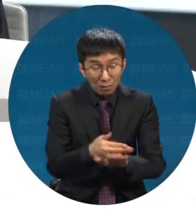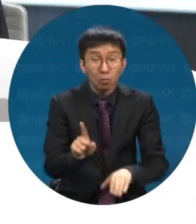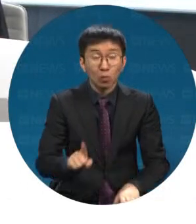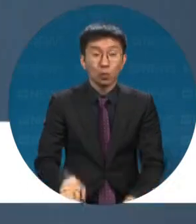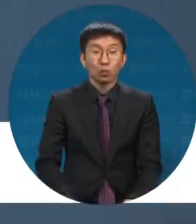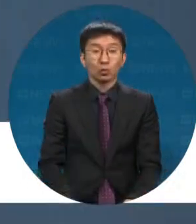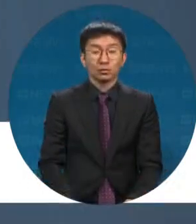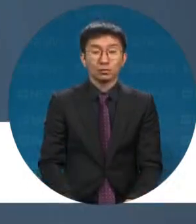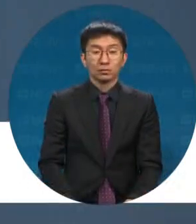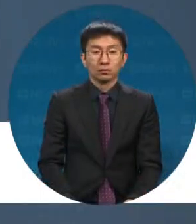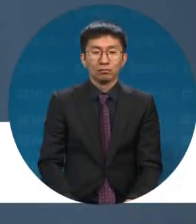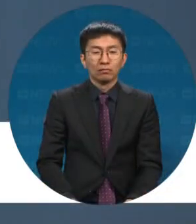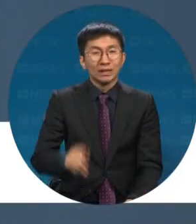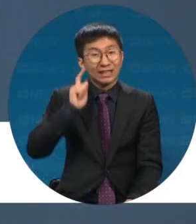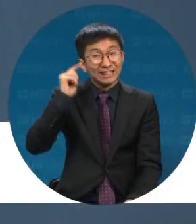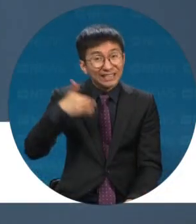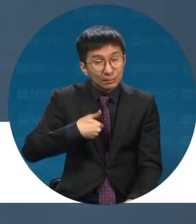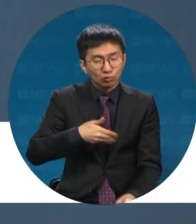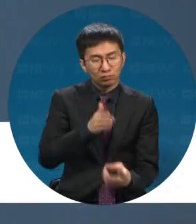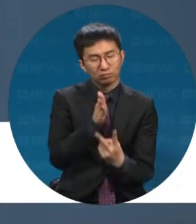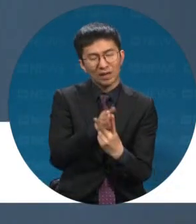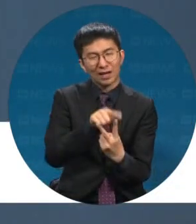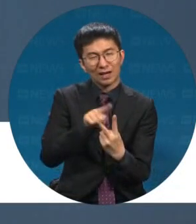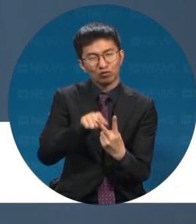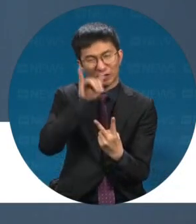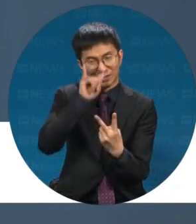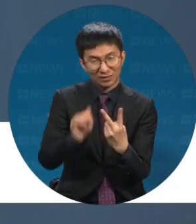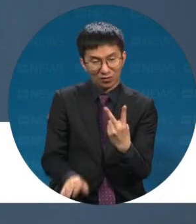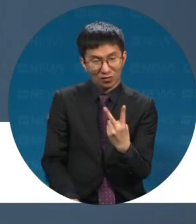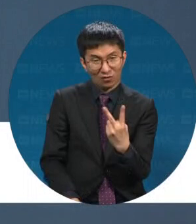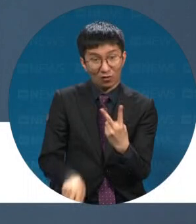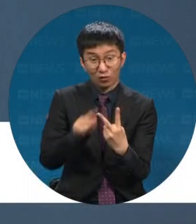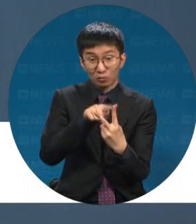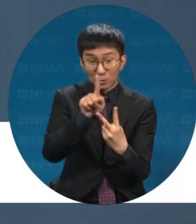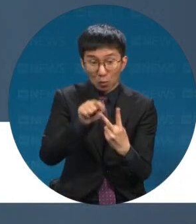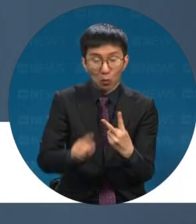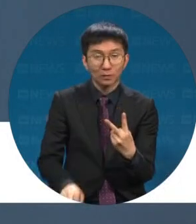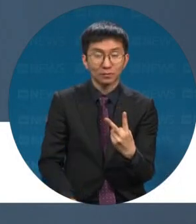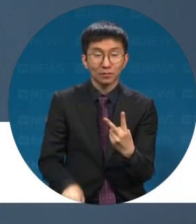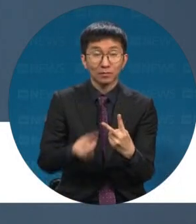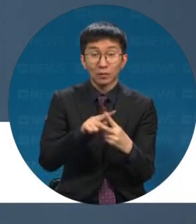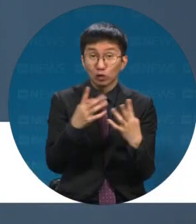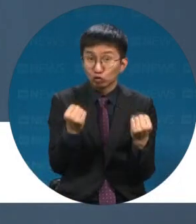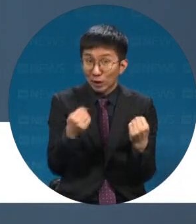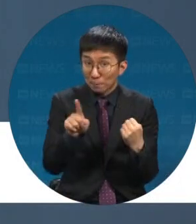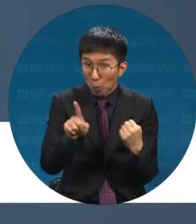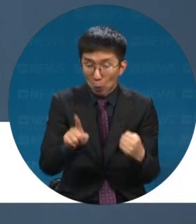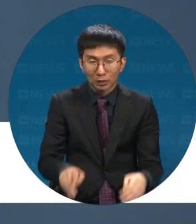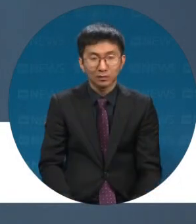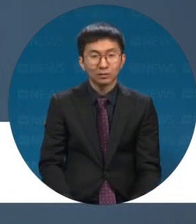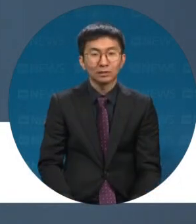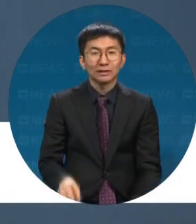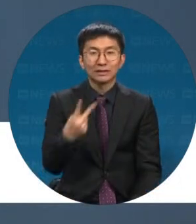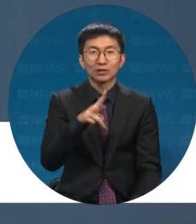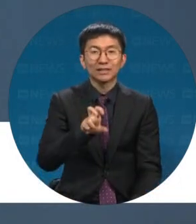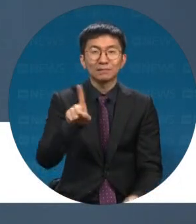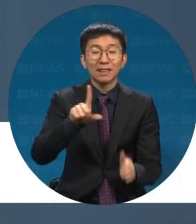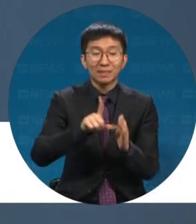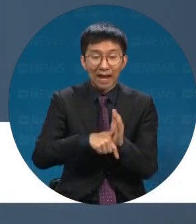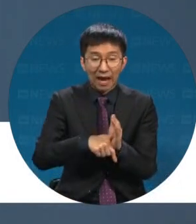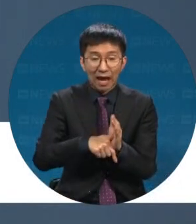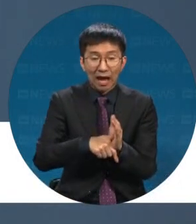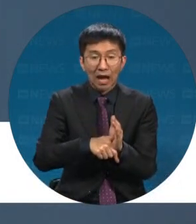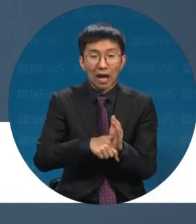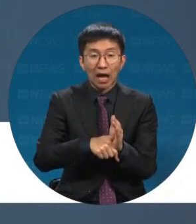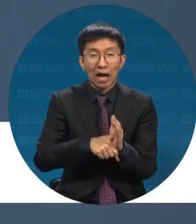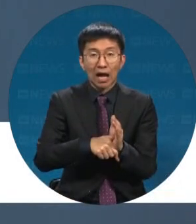하는 얘기지만 이 질문은 두 가지로 분리를 해서 답을 드리겠습니다. 일단은 수학이라고 하는 과목은 21년도에는 자기 트랙을